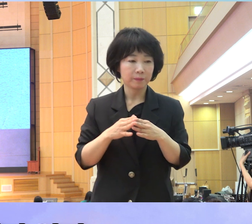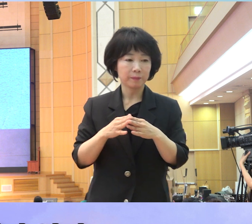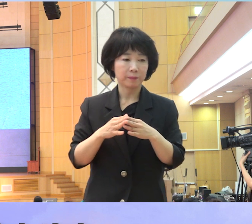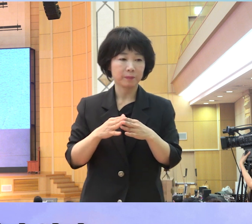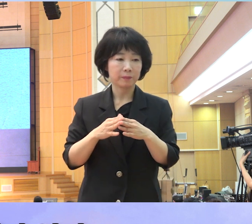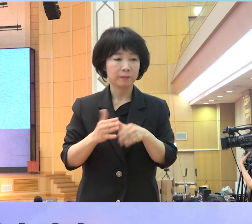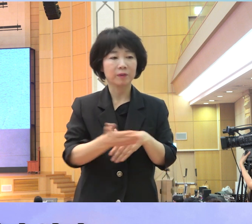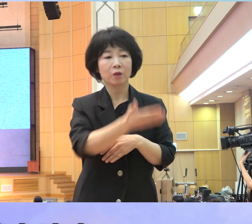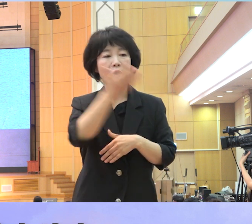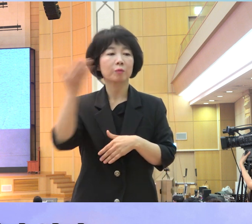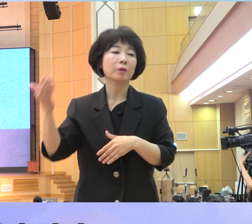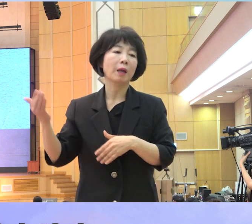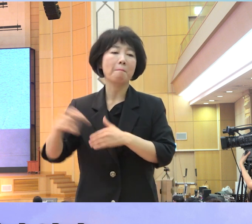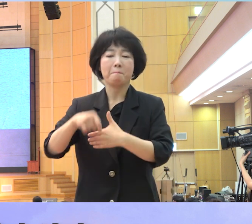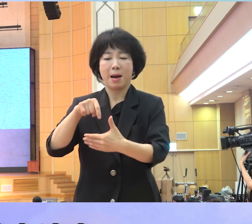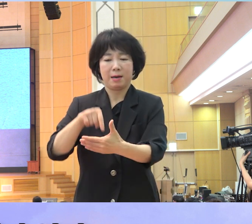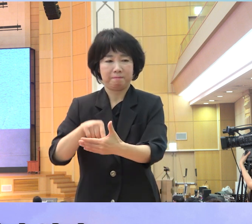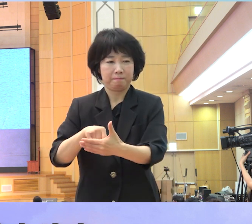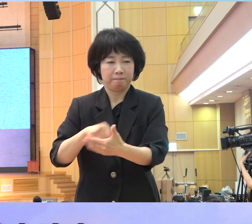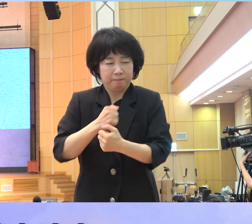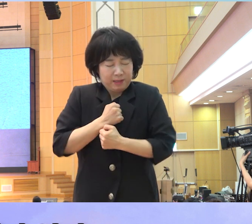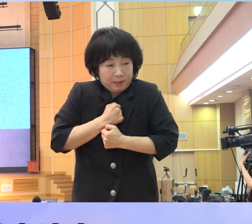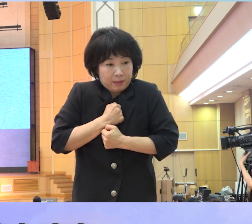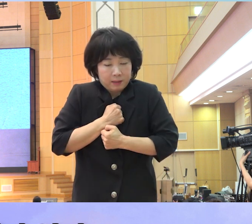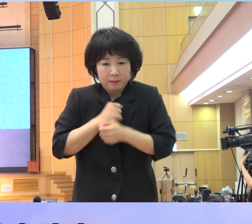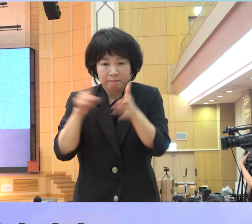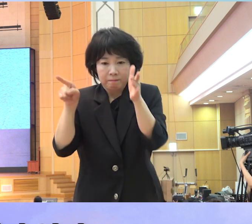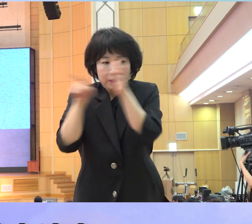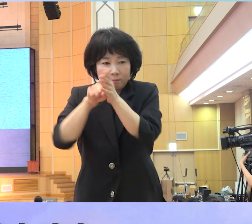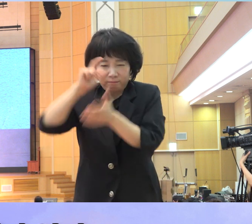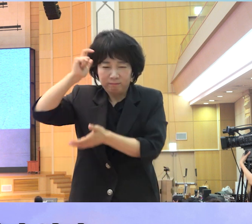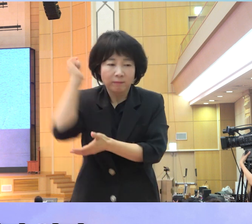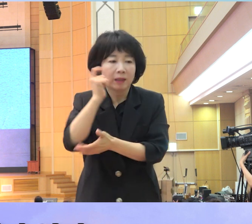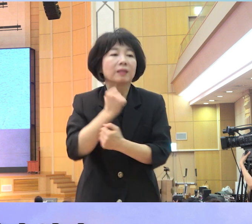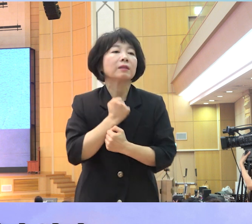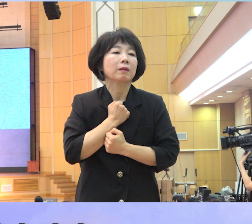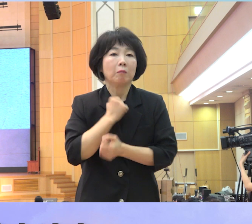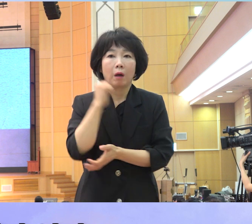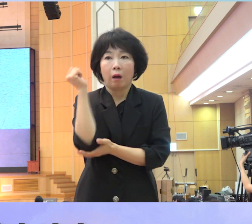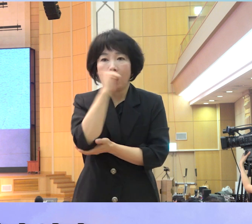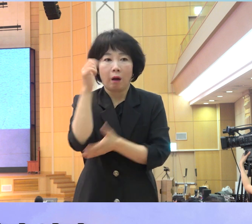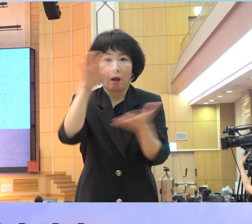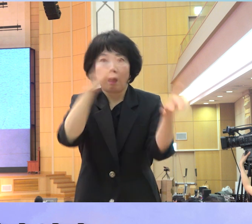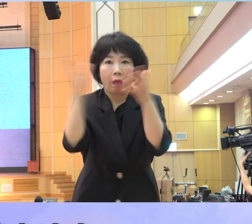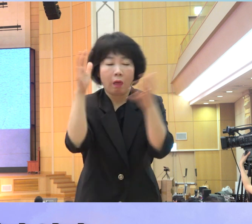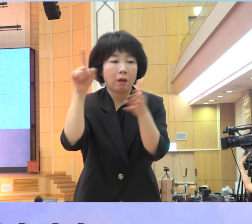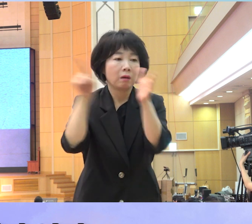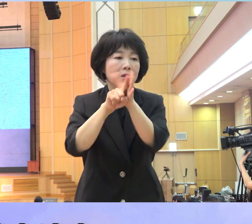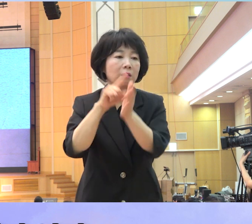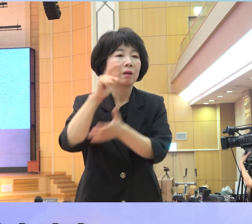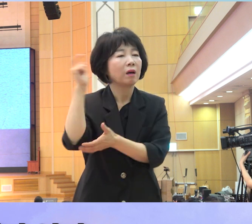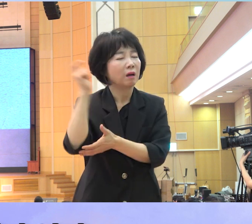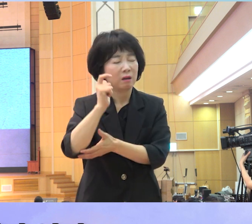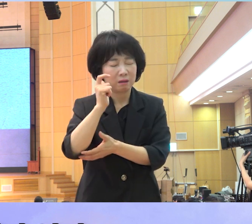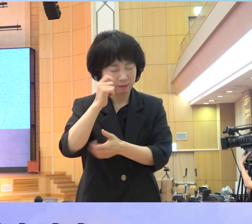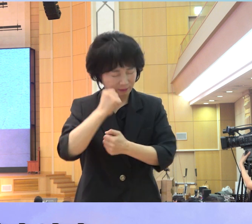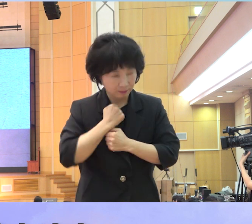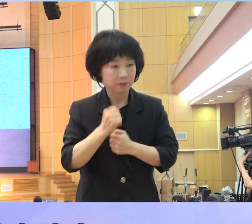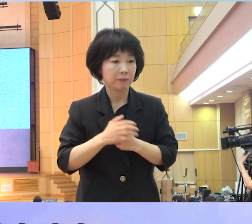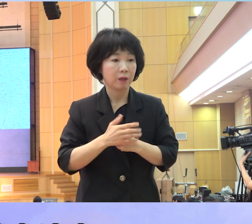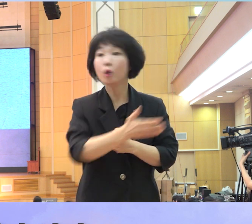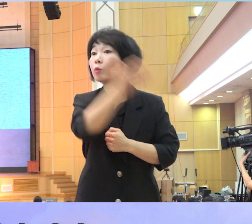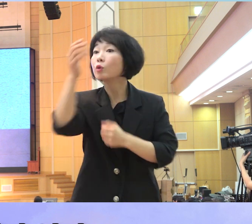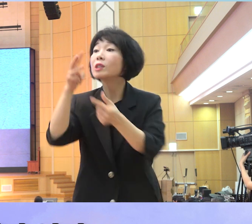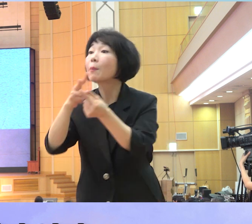그리고 견고하게 흔들리지 말고, 그리고 여기서 핵심 단어 주의 일을 해라.